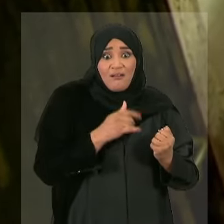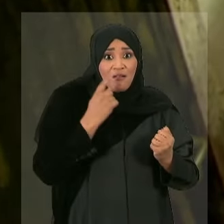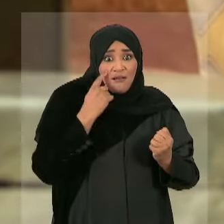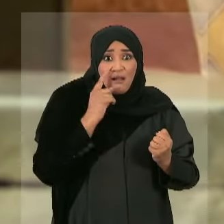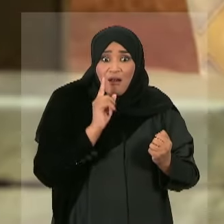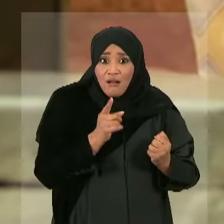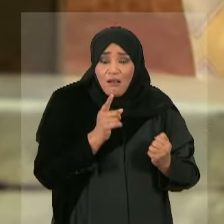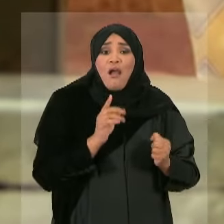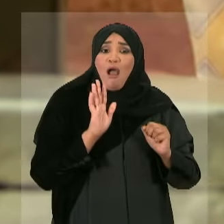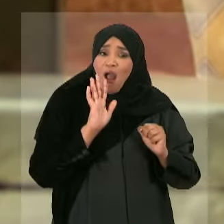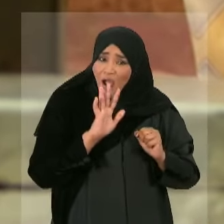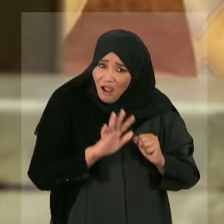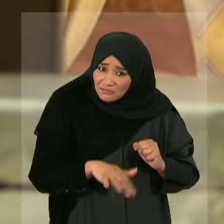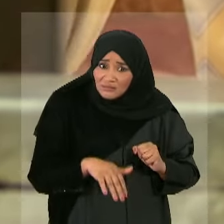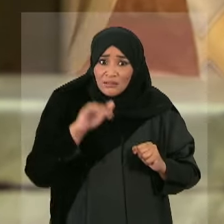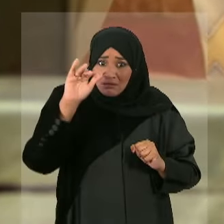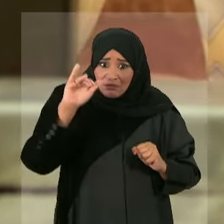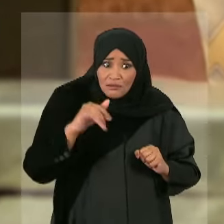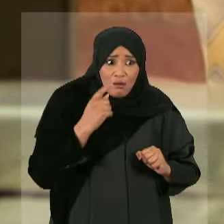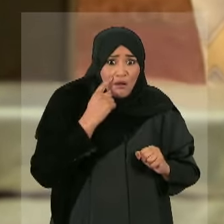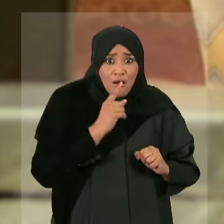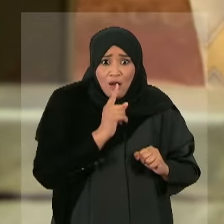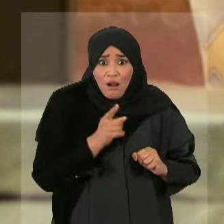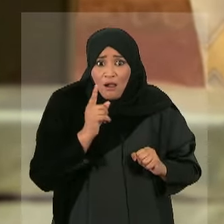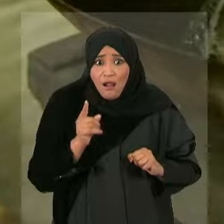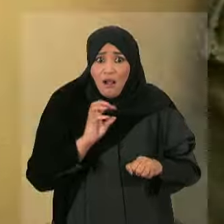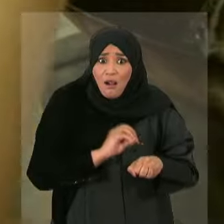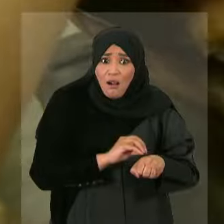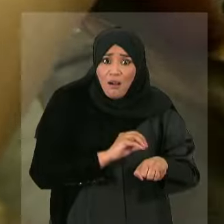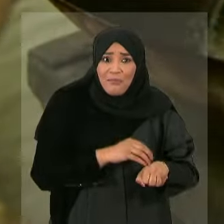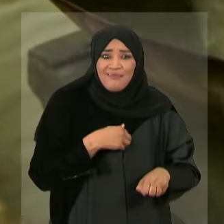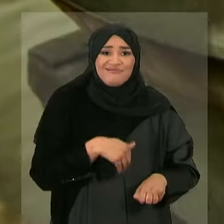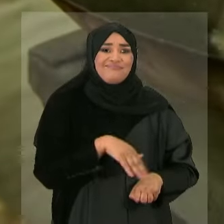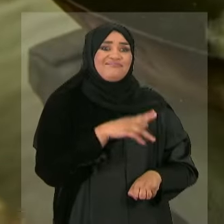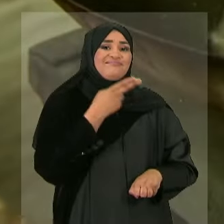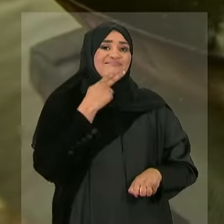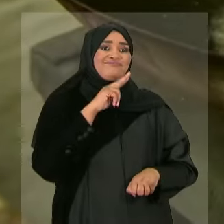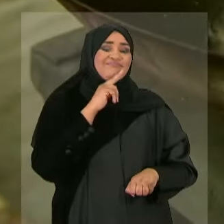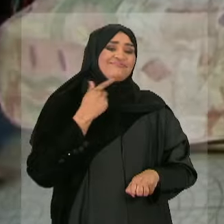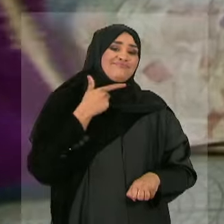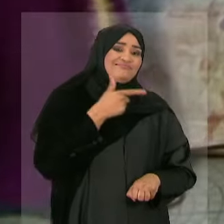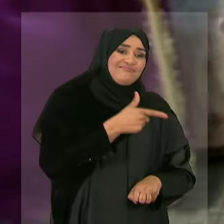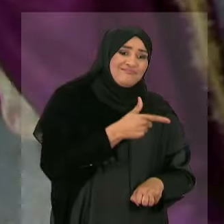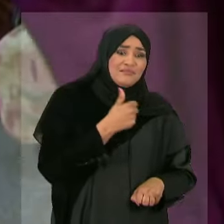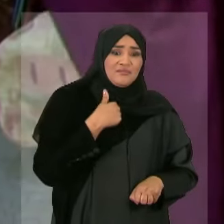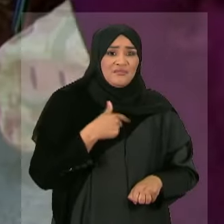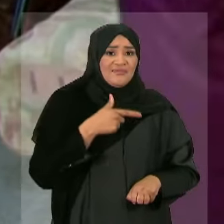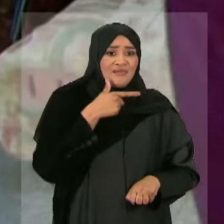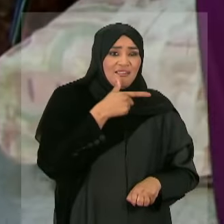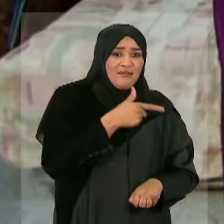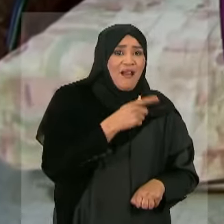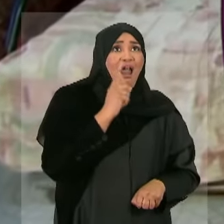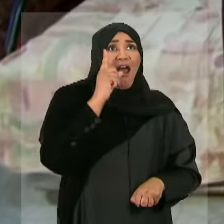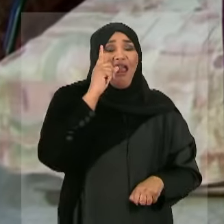وقلنا قلنا ما نذر